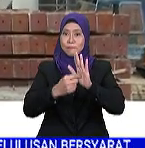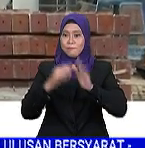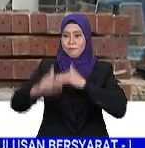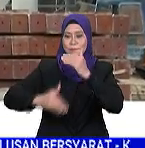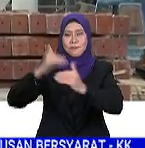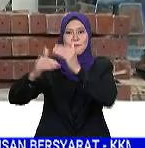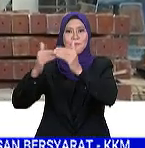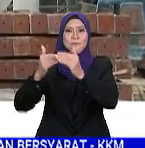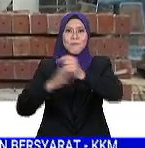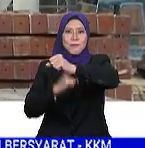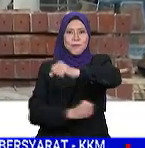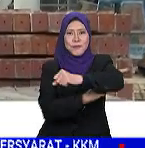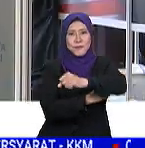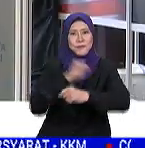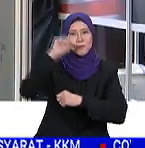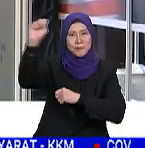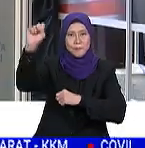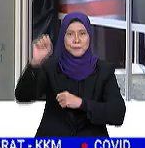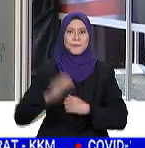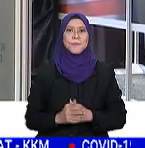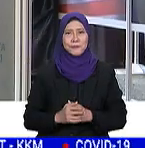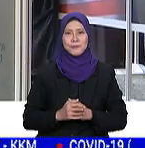kemajuan pembangunan infrastruktur Sabah.